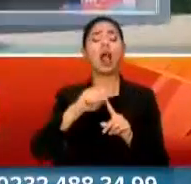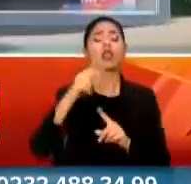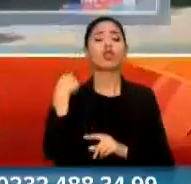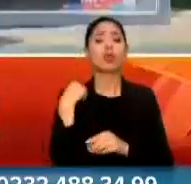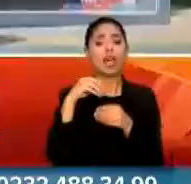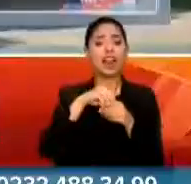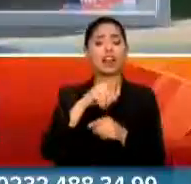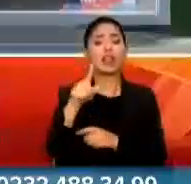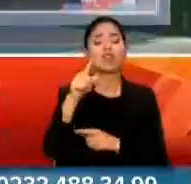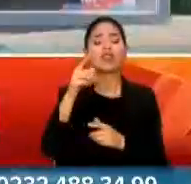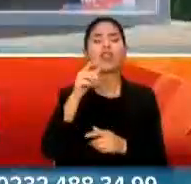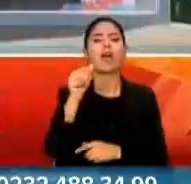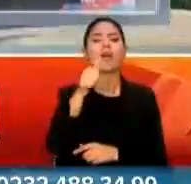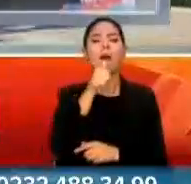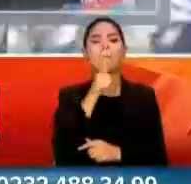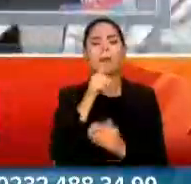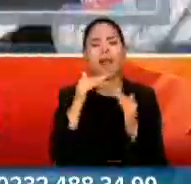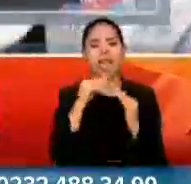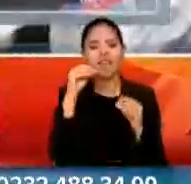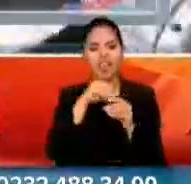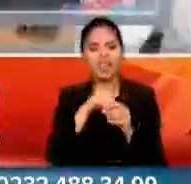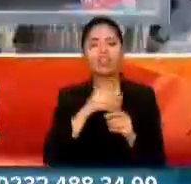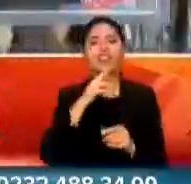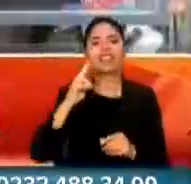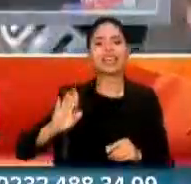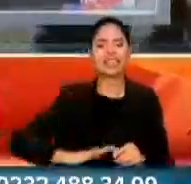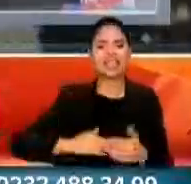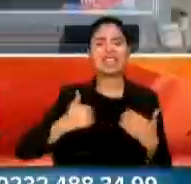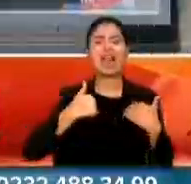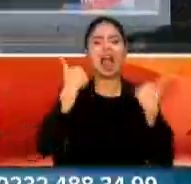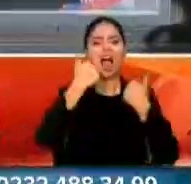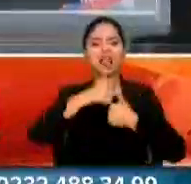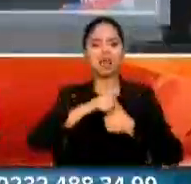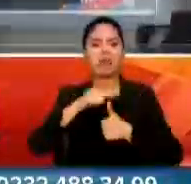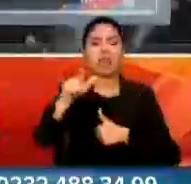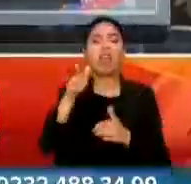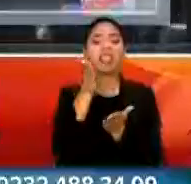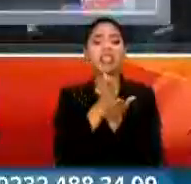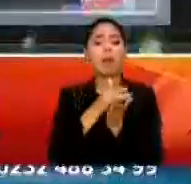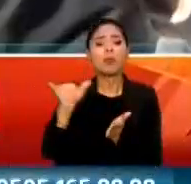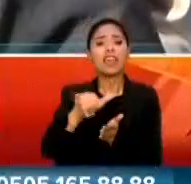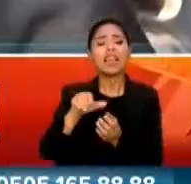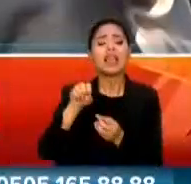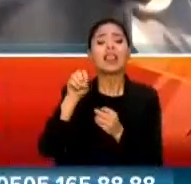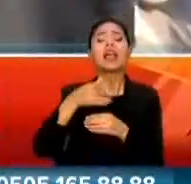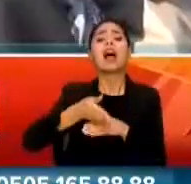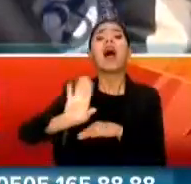ocağı Çanakkale'de tören düzenlendi. Kızları ve hakim olan eşi tabutunun başından bir an olsun ayrılmadı.